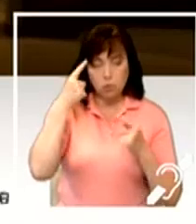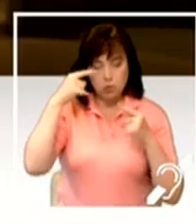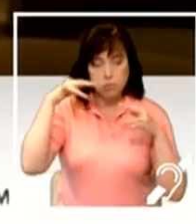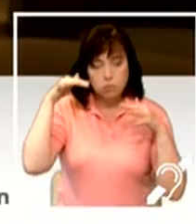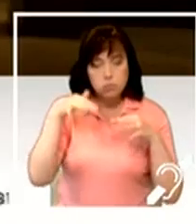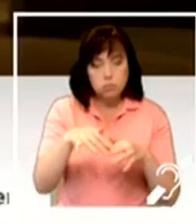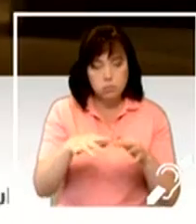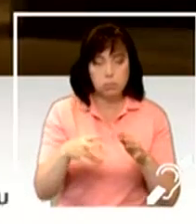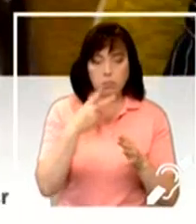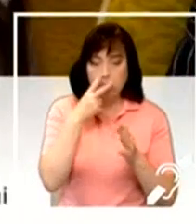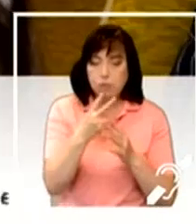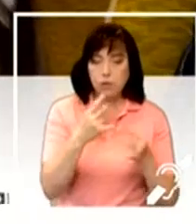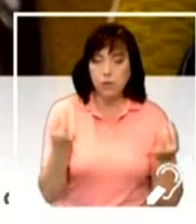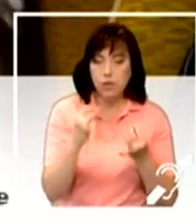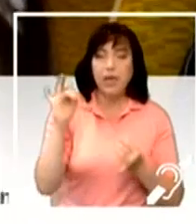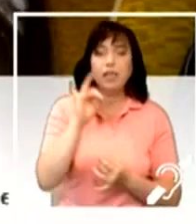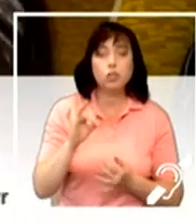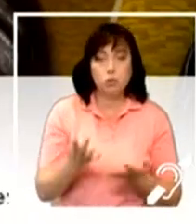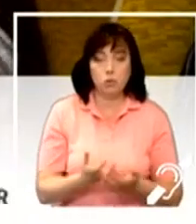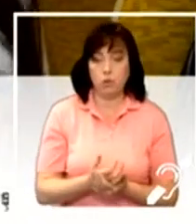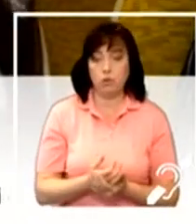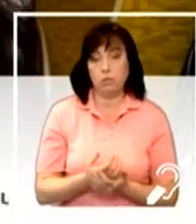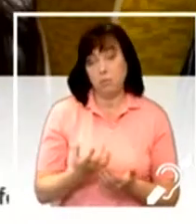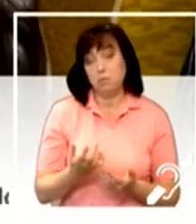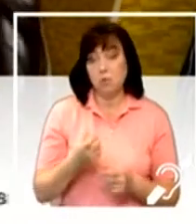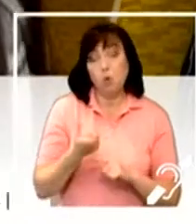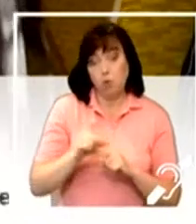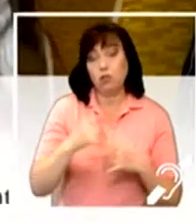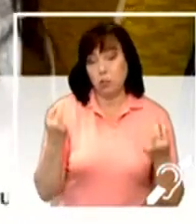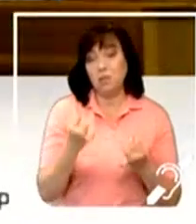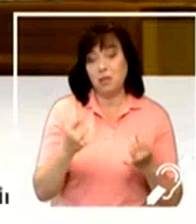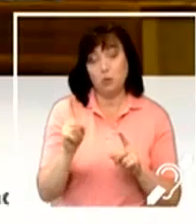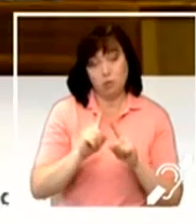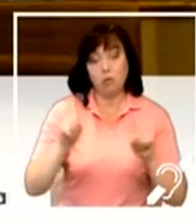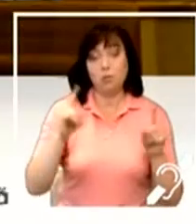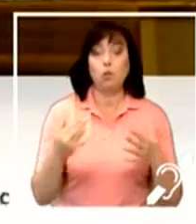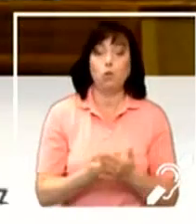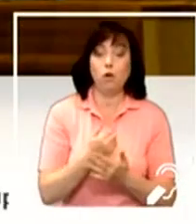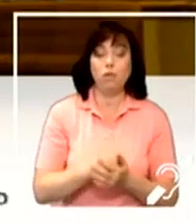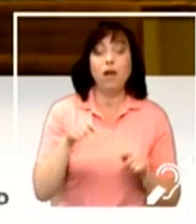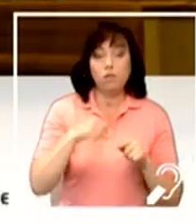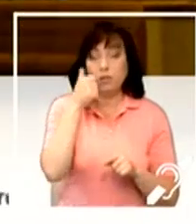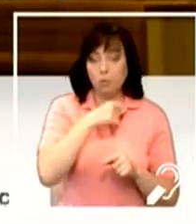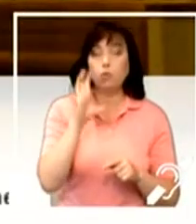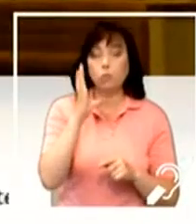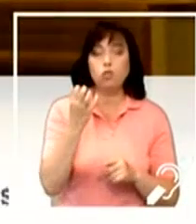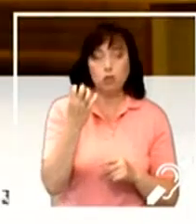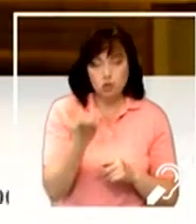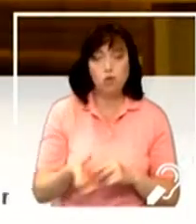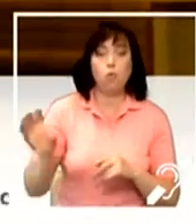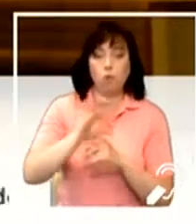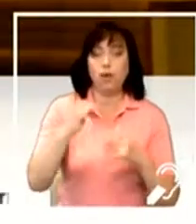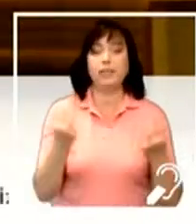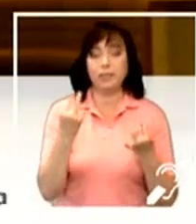în istorie. Va fi destul de interesant, cred eu, posibil ceva, un film nou. Anul acesta promite să fie și mai fructuos